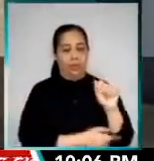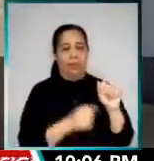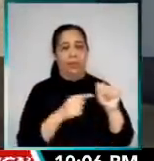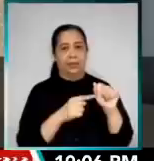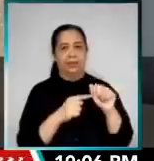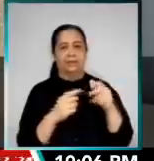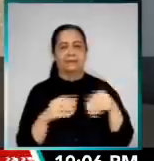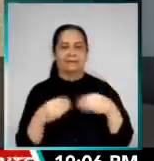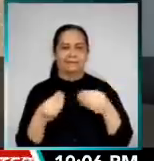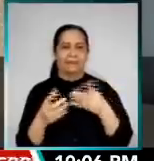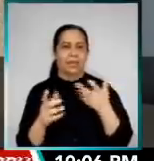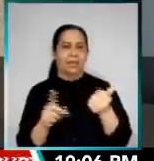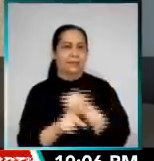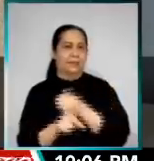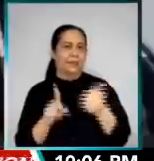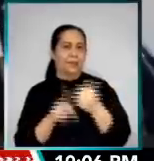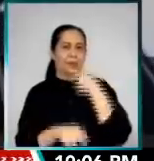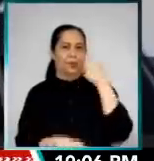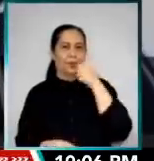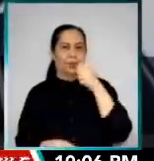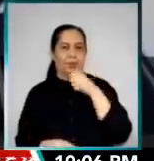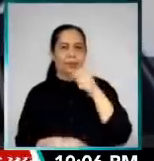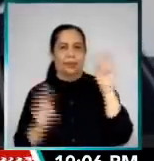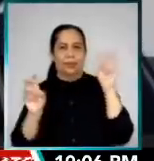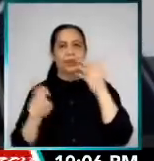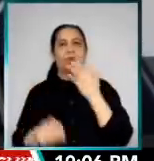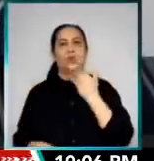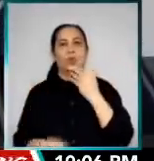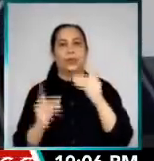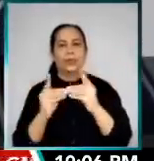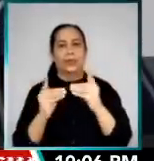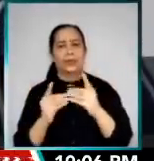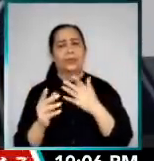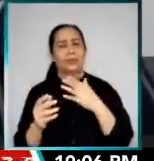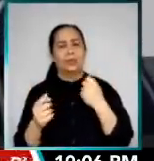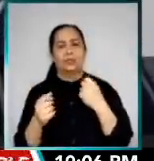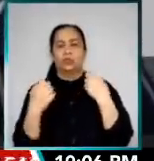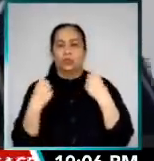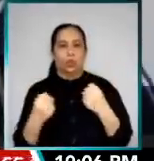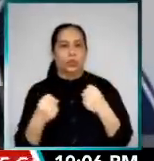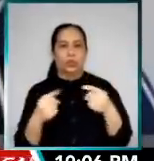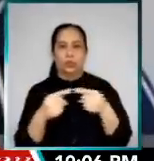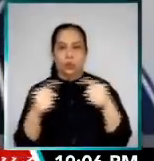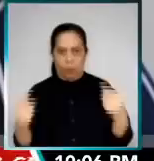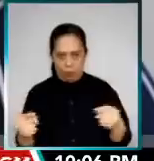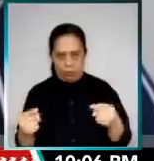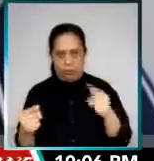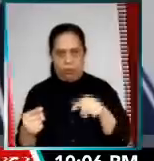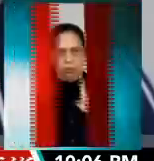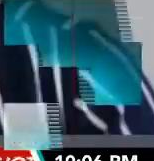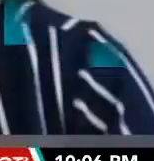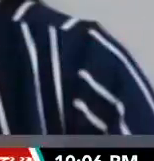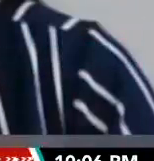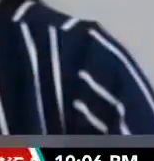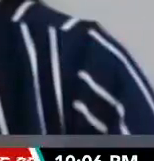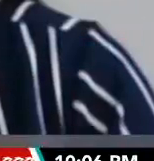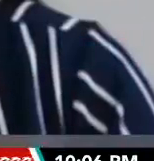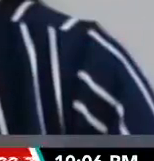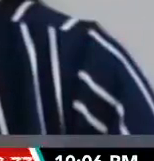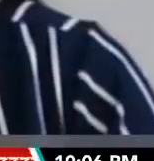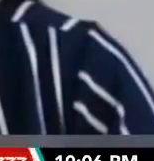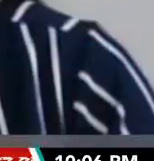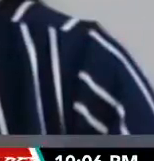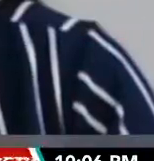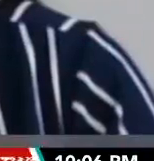sa mga kababaihan ang sugar dating. We strongly oppose this, no? Yung mga schemes na ito. It is merely